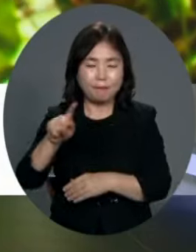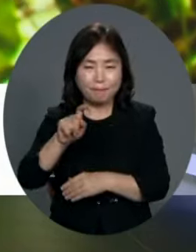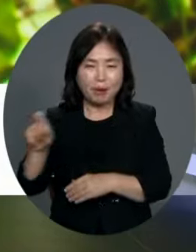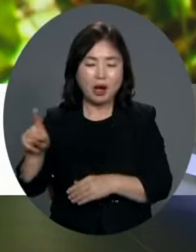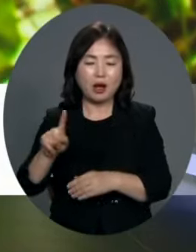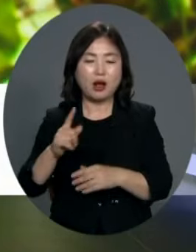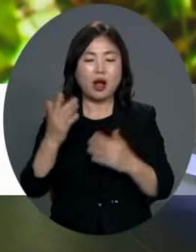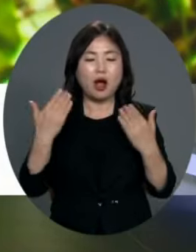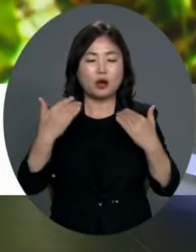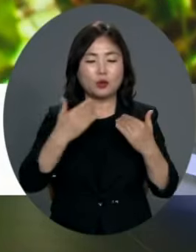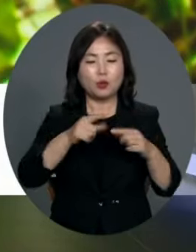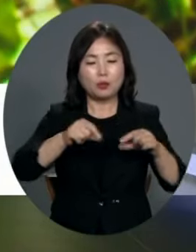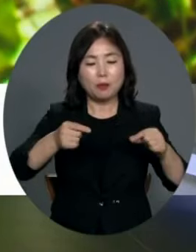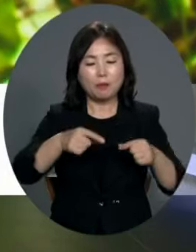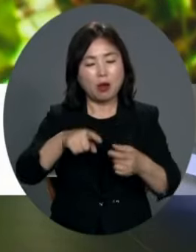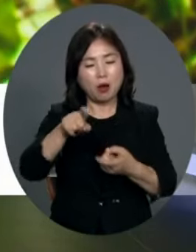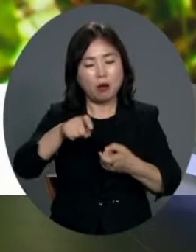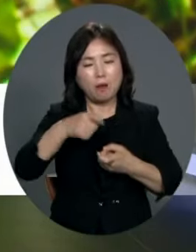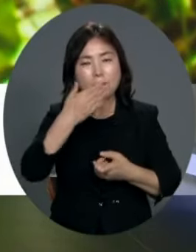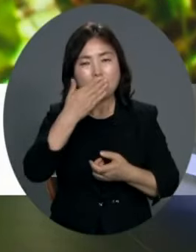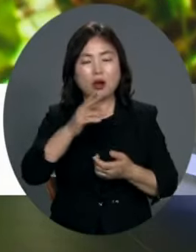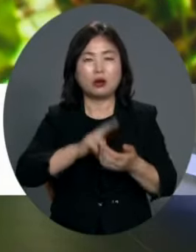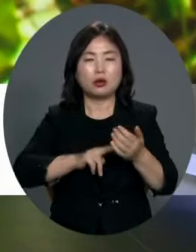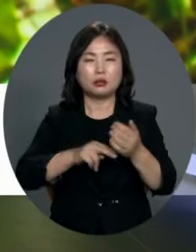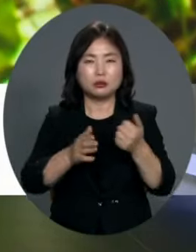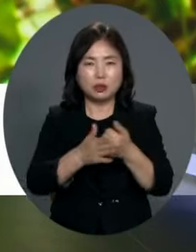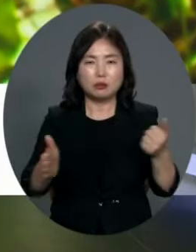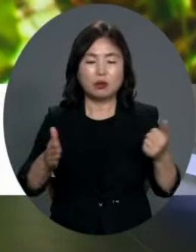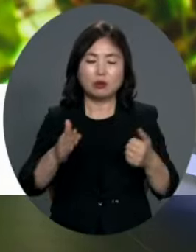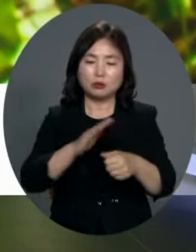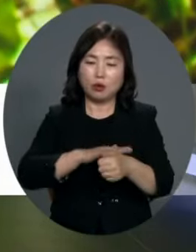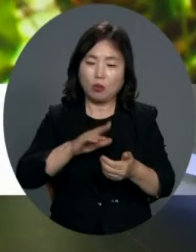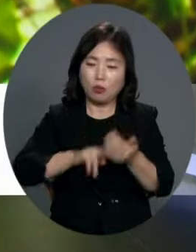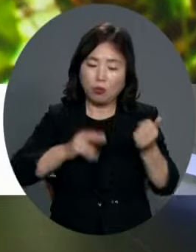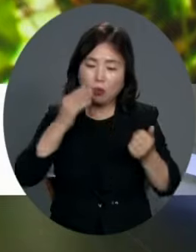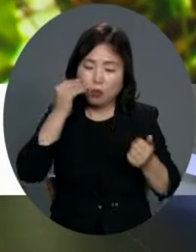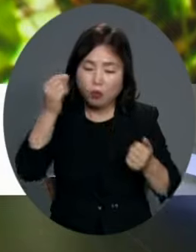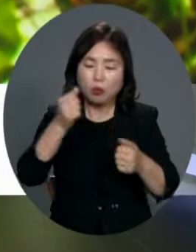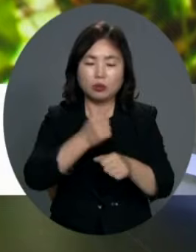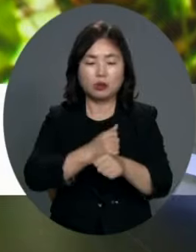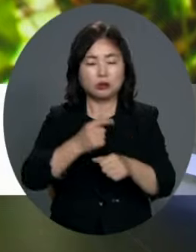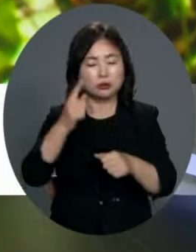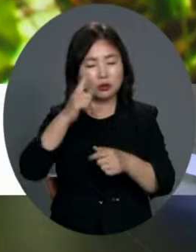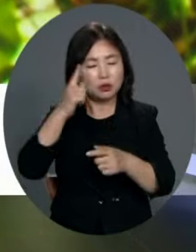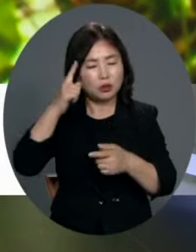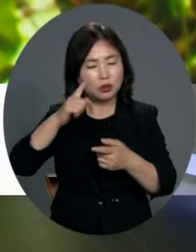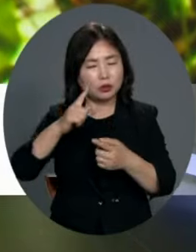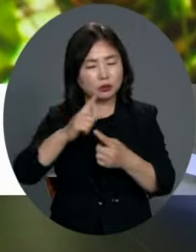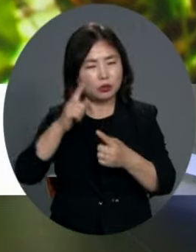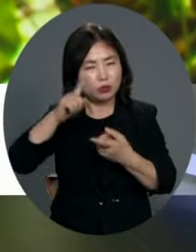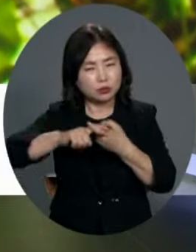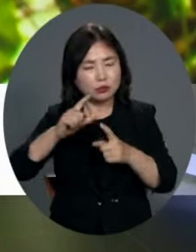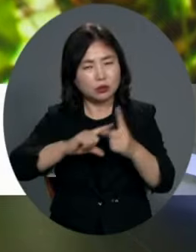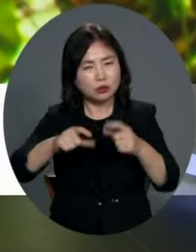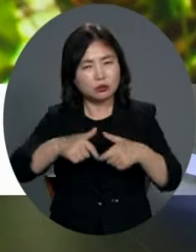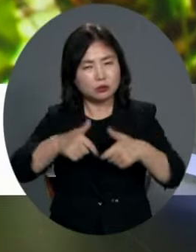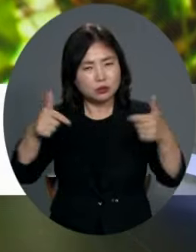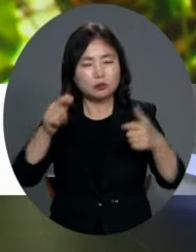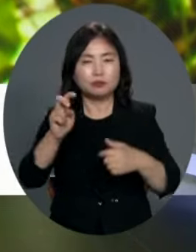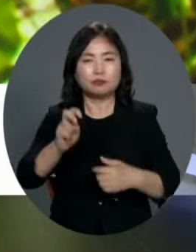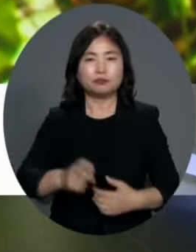급식 재료로도 사용이 가능해지면서 대중화의 길이 열릴 것으로 보여 관심이 커지고 있습니다. 보도에 신병철